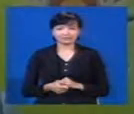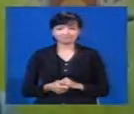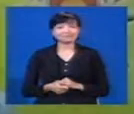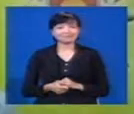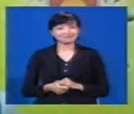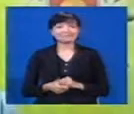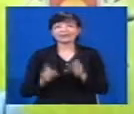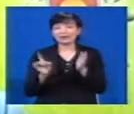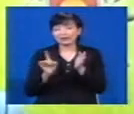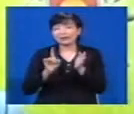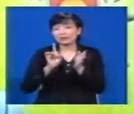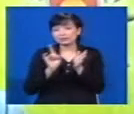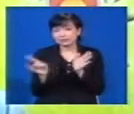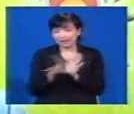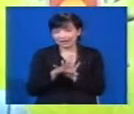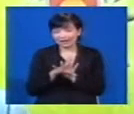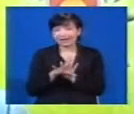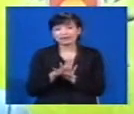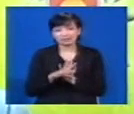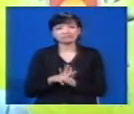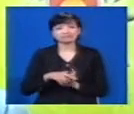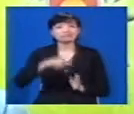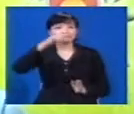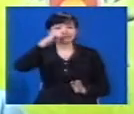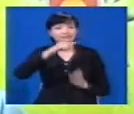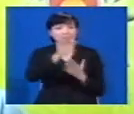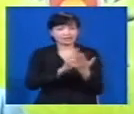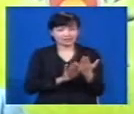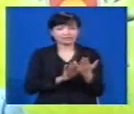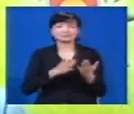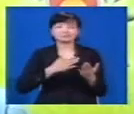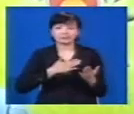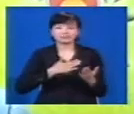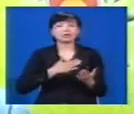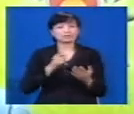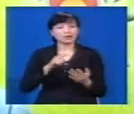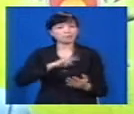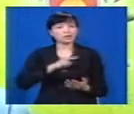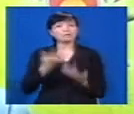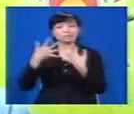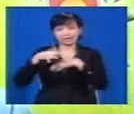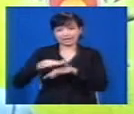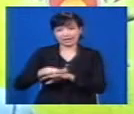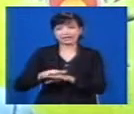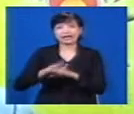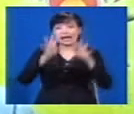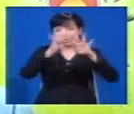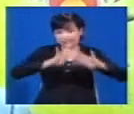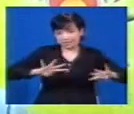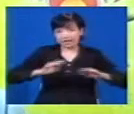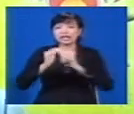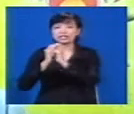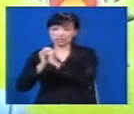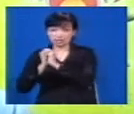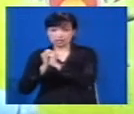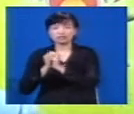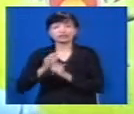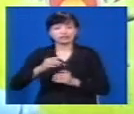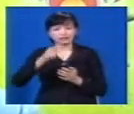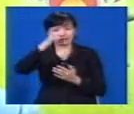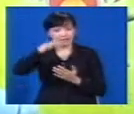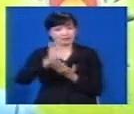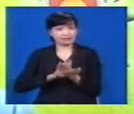แล้วก็สุดท้ายก็คือในเรื่องของบทบาทของประเทศไทยในฐานะที่เป็นผู้ประสานงานระหว่างอาเซียนกับจีนเราก็ได้ทำบทบาท